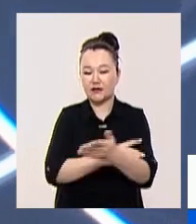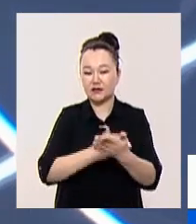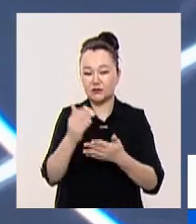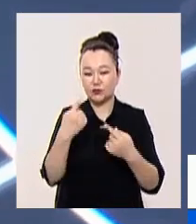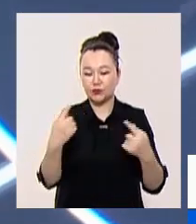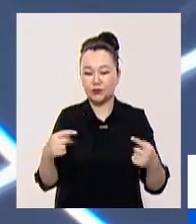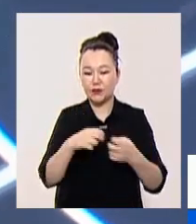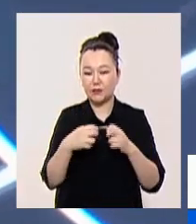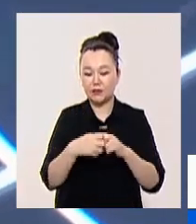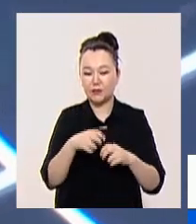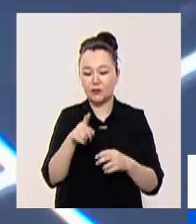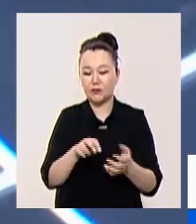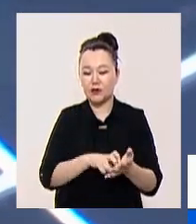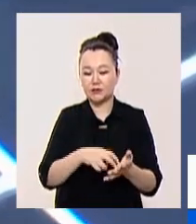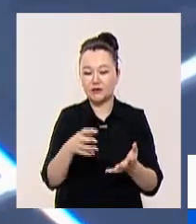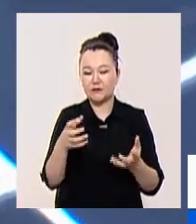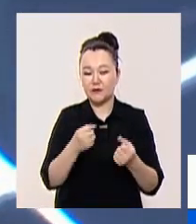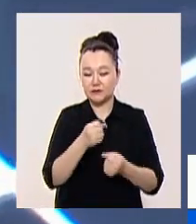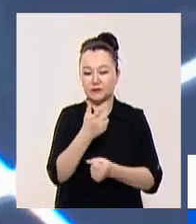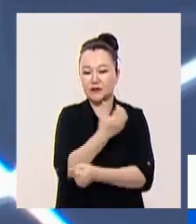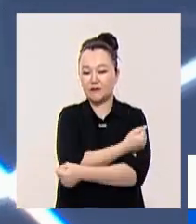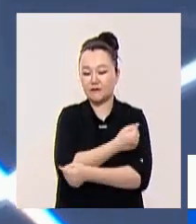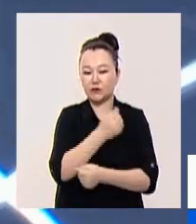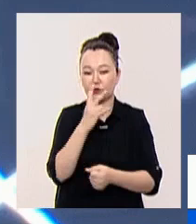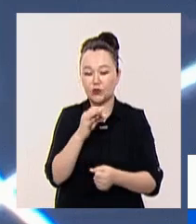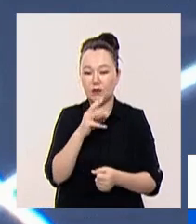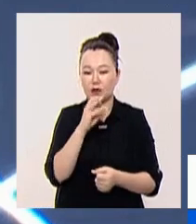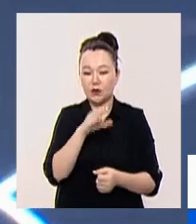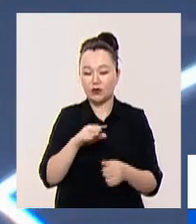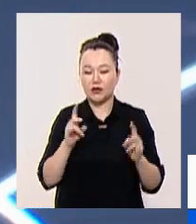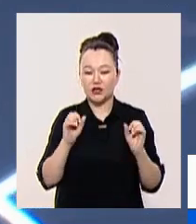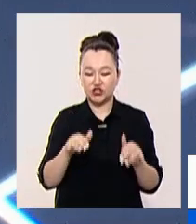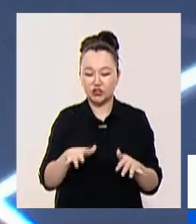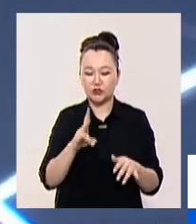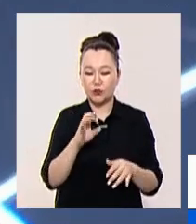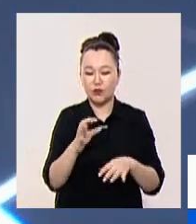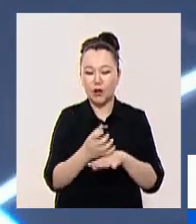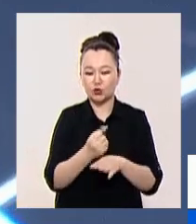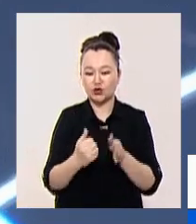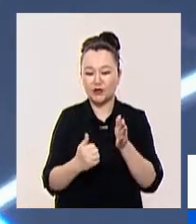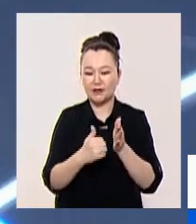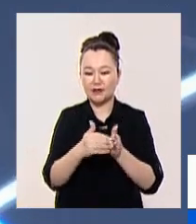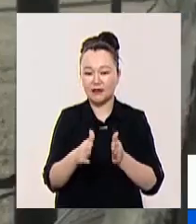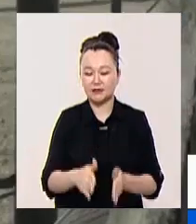проблем со здоровьем год боялась прививки. Однако с приходом омикрона решилась, но получила отказ.